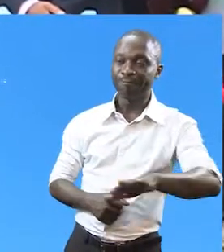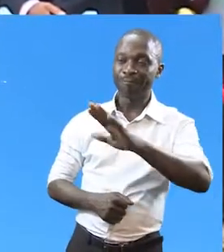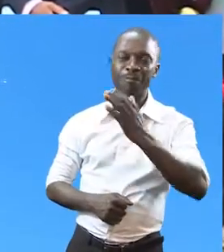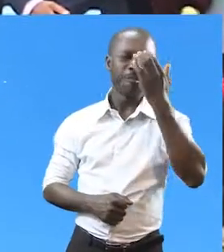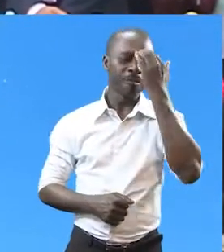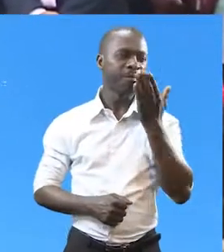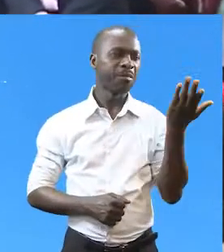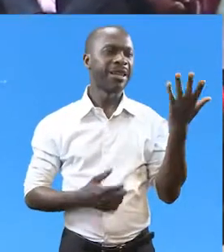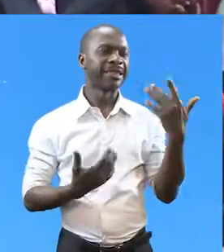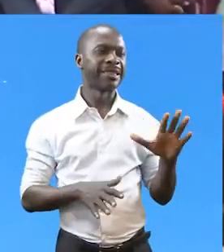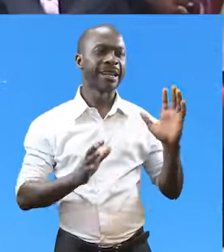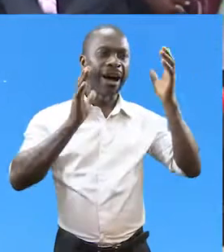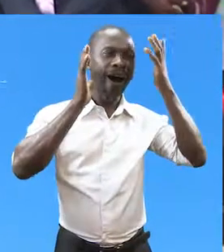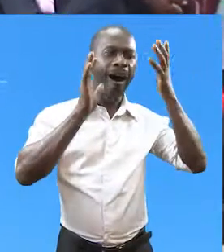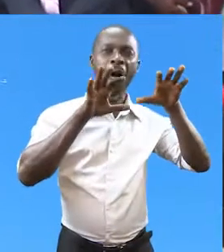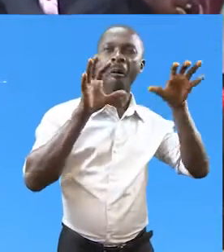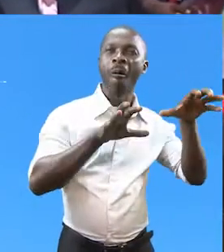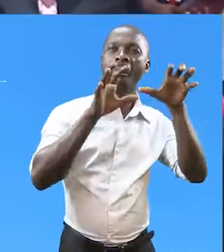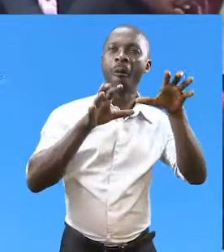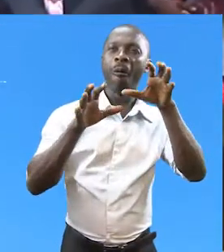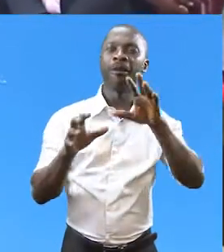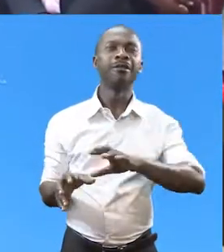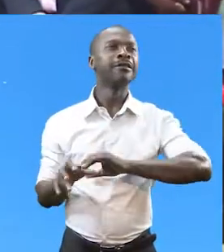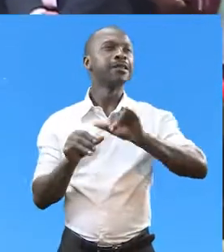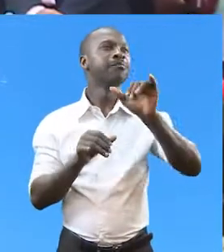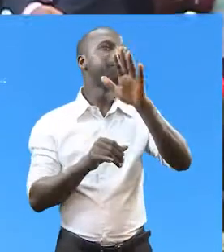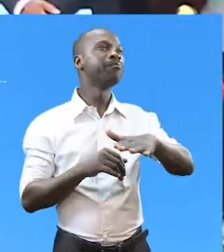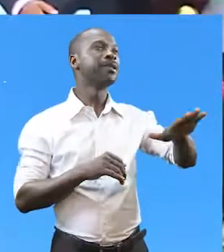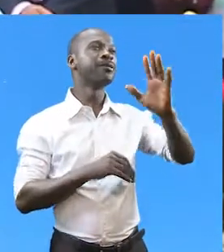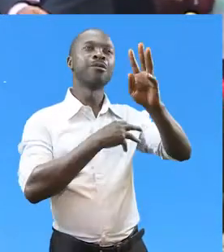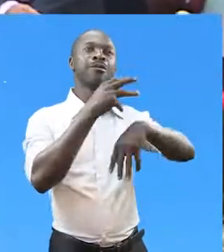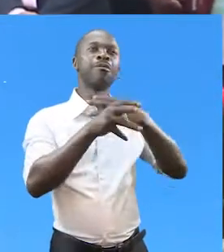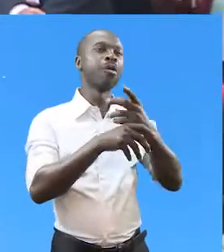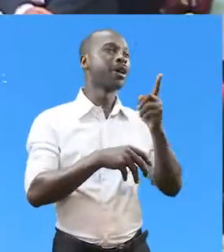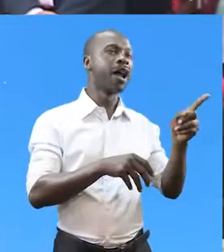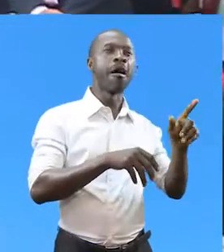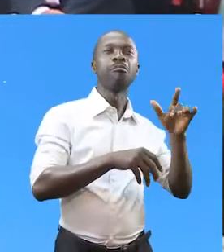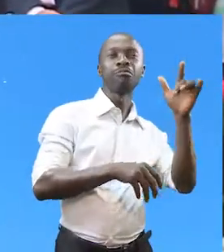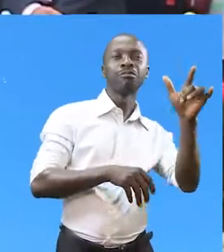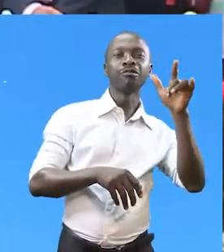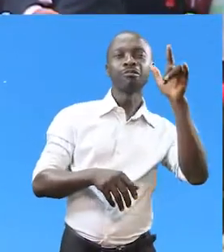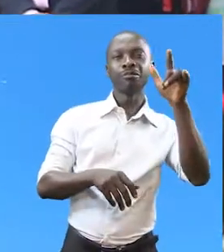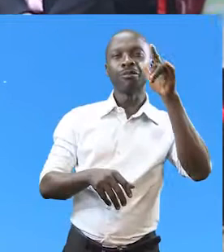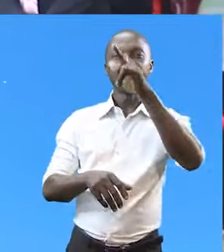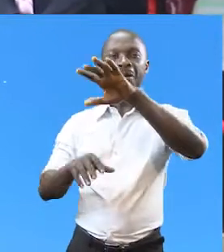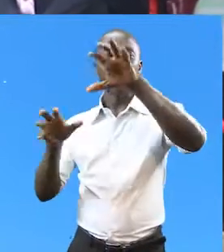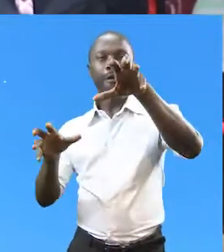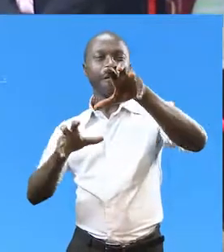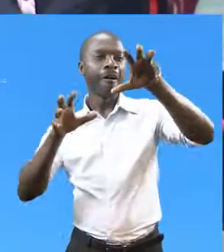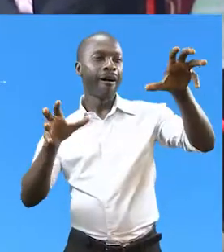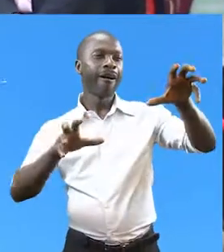de l'humanitaire et du social, sa caution personnelle pour l'organisation de cette